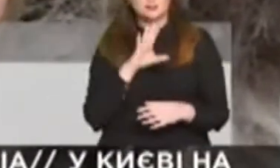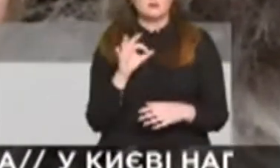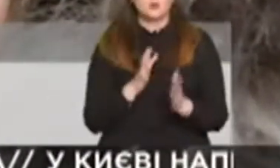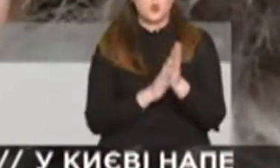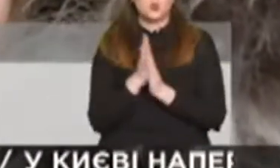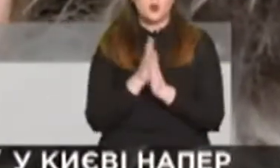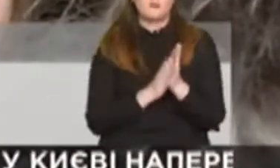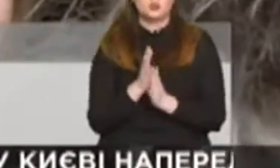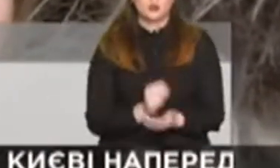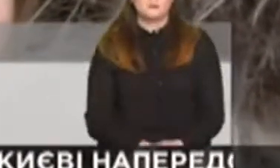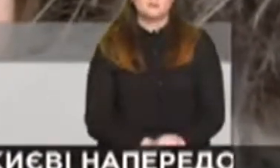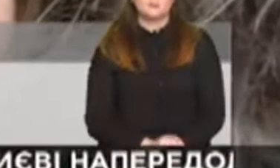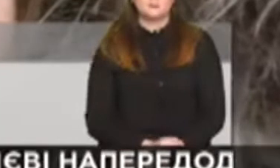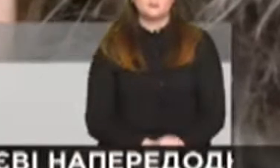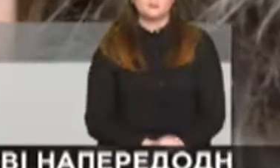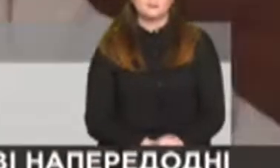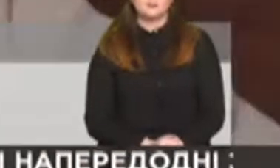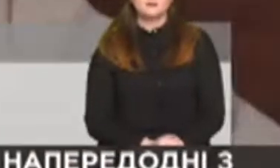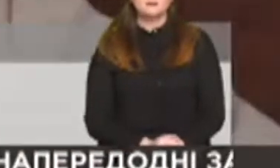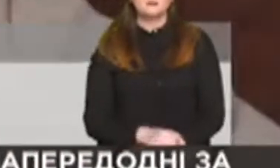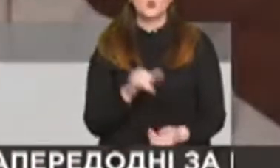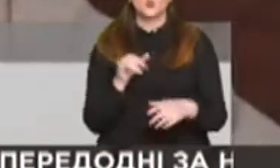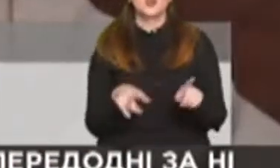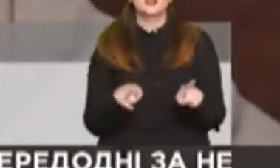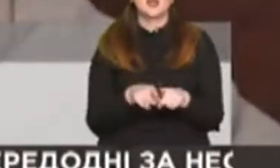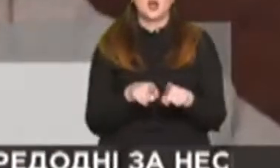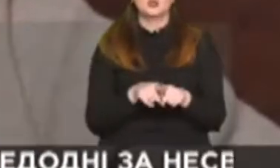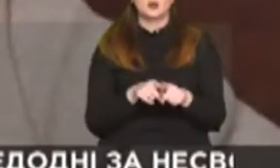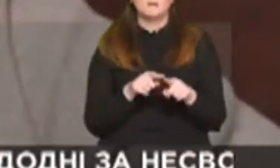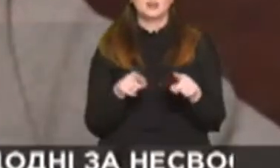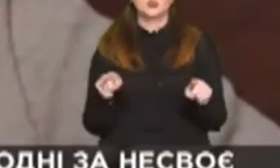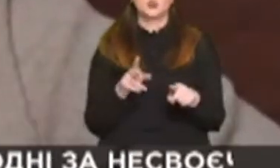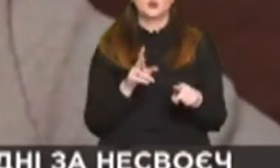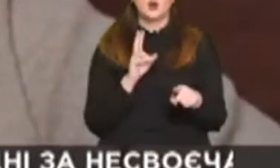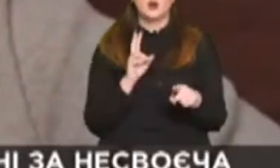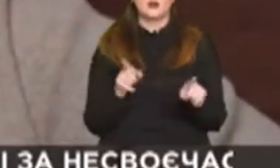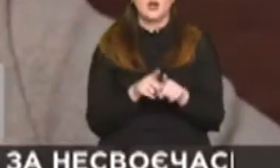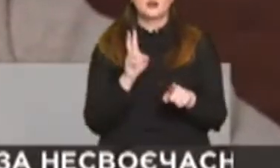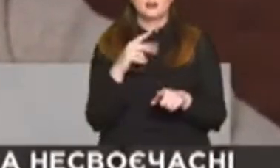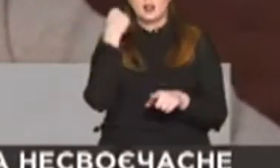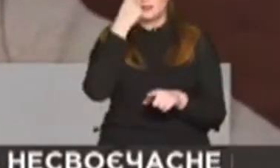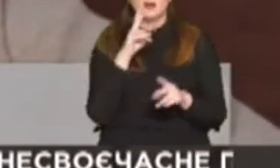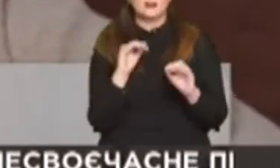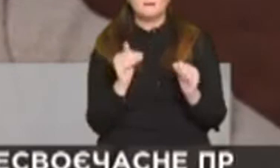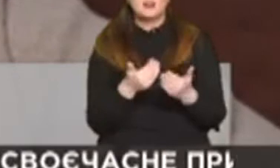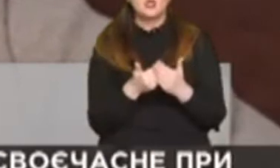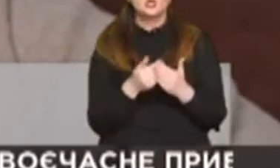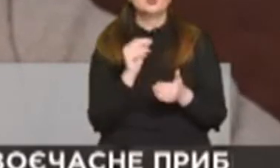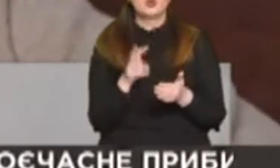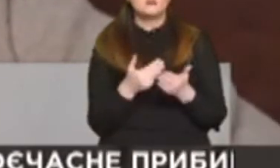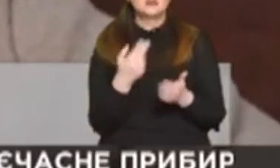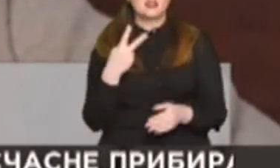про рукавички. У них такая же процедура, как и для лица. Не менее чем за 20